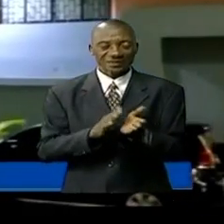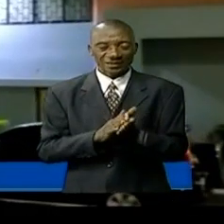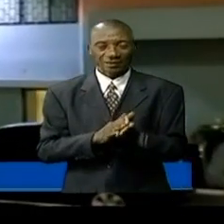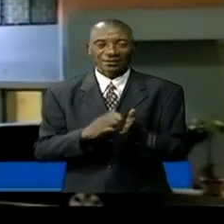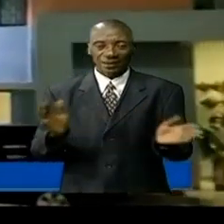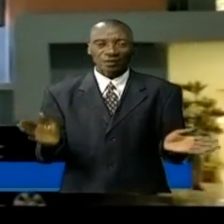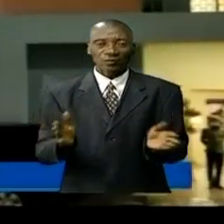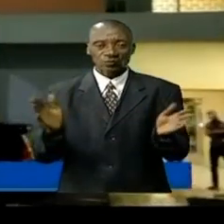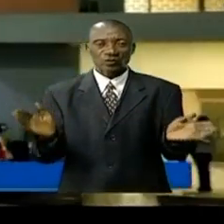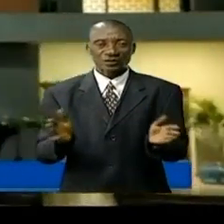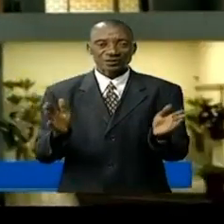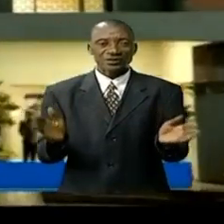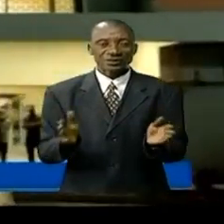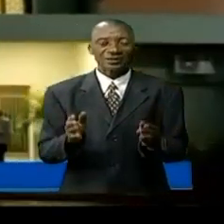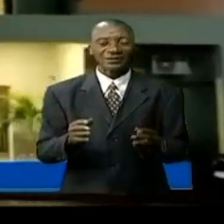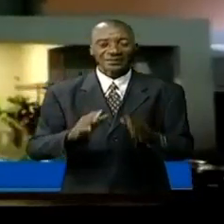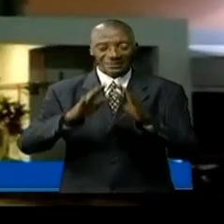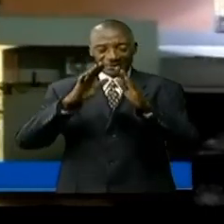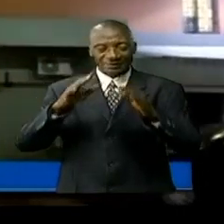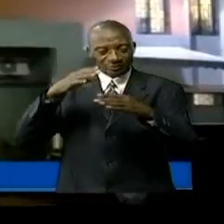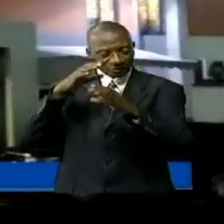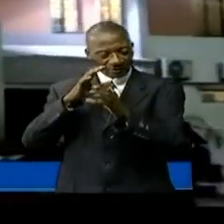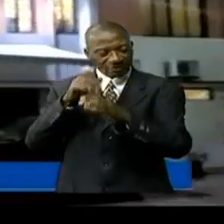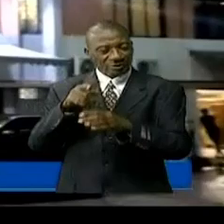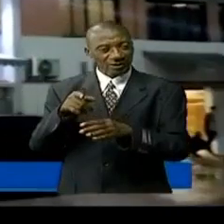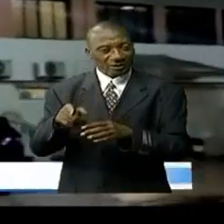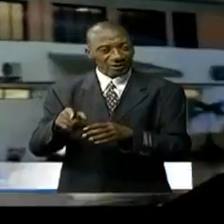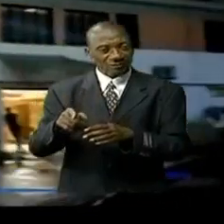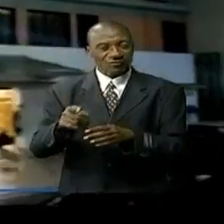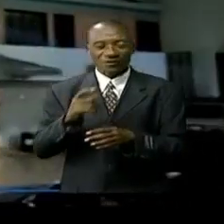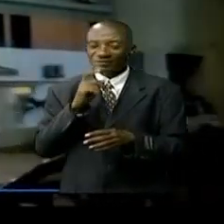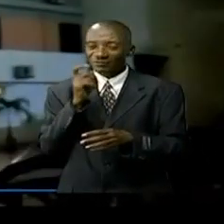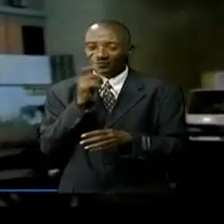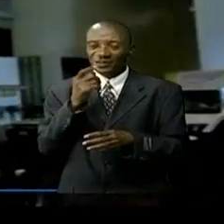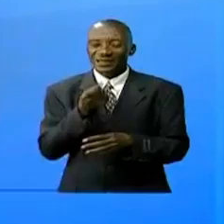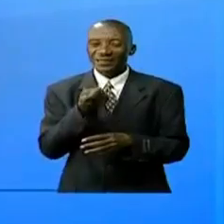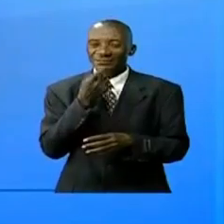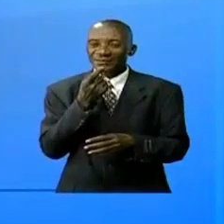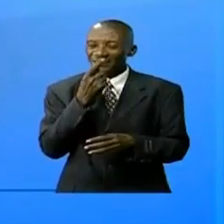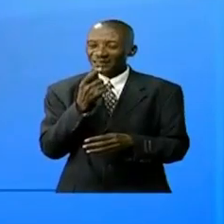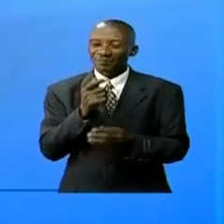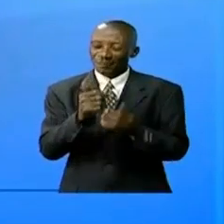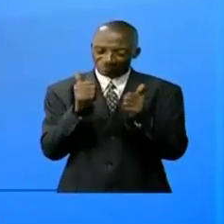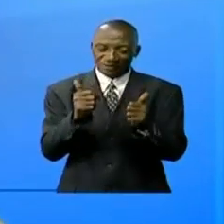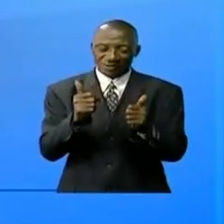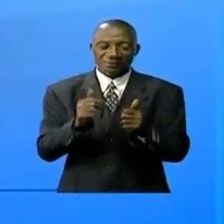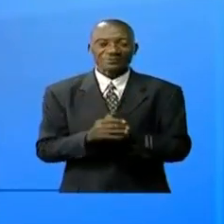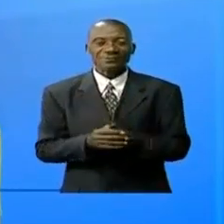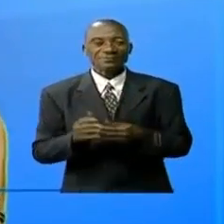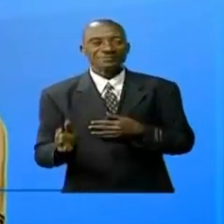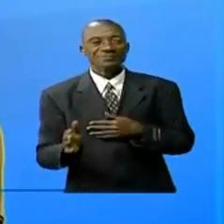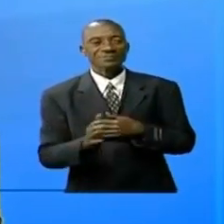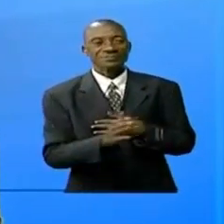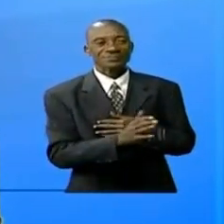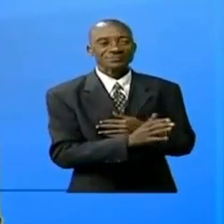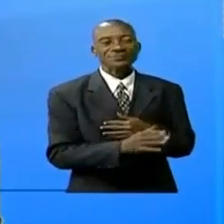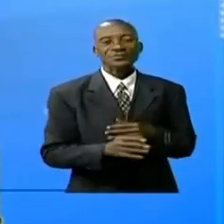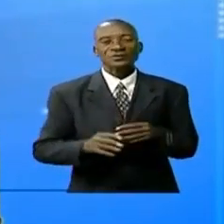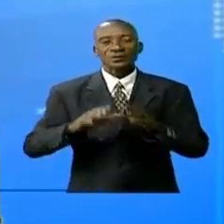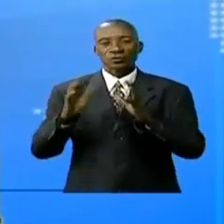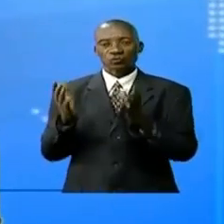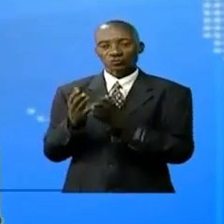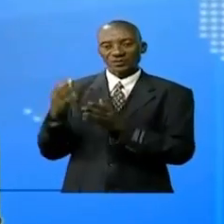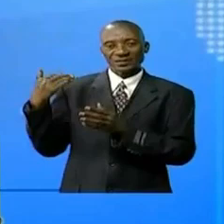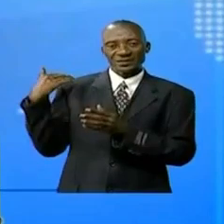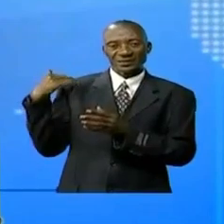encouragé ces laboratoires qui produisent des médicaments dans les normes. Et la communauté des États d'Afrique de l'Est